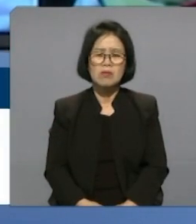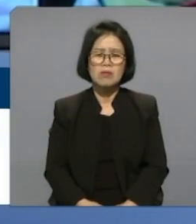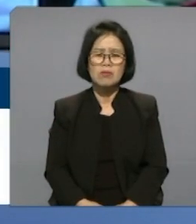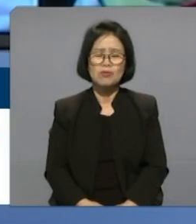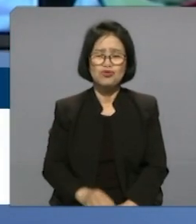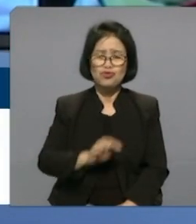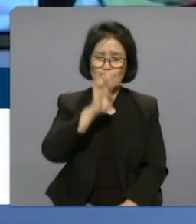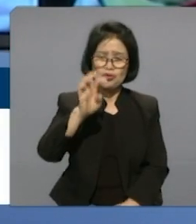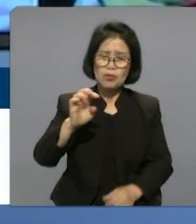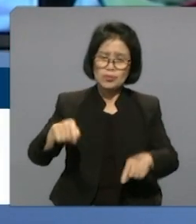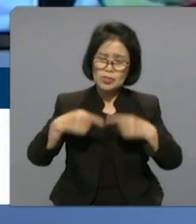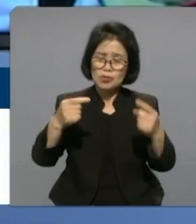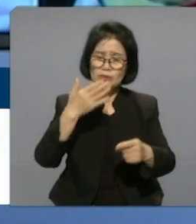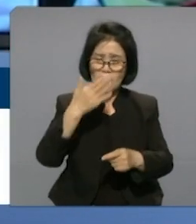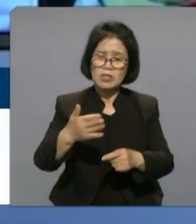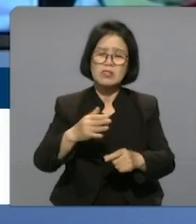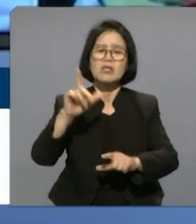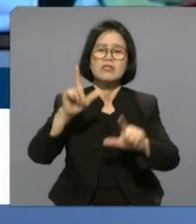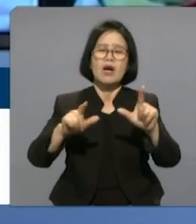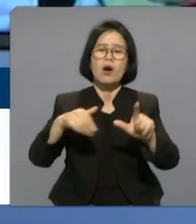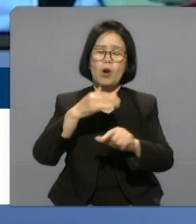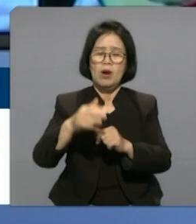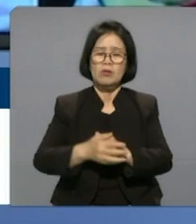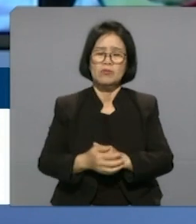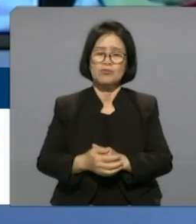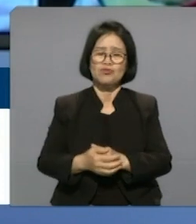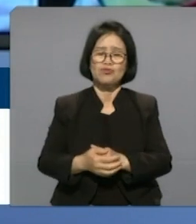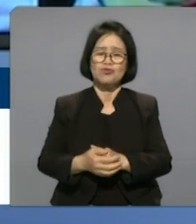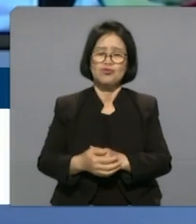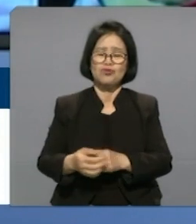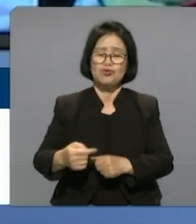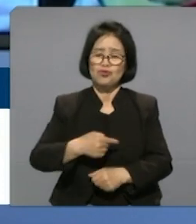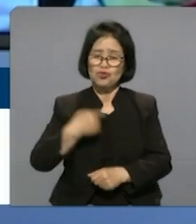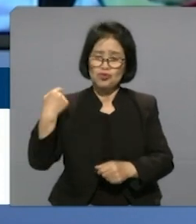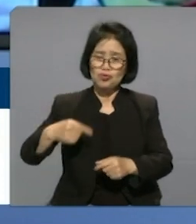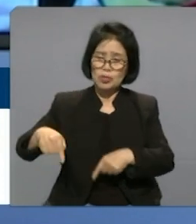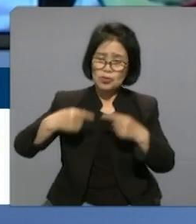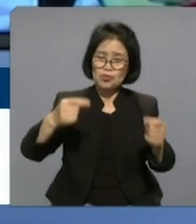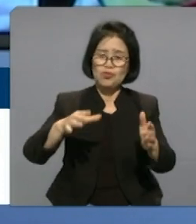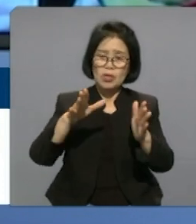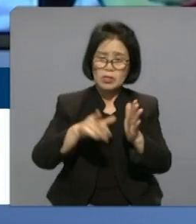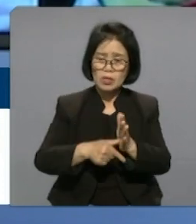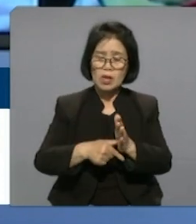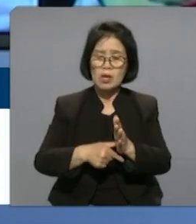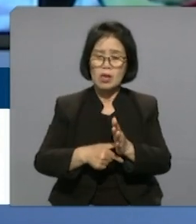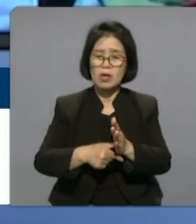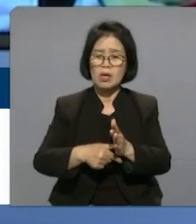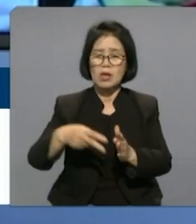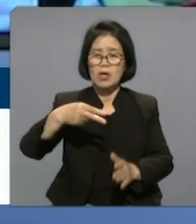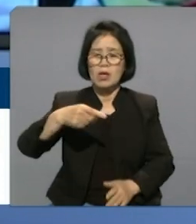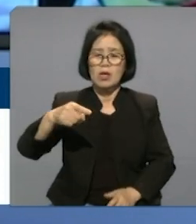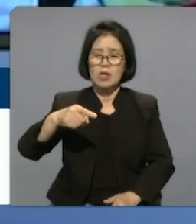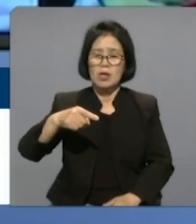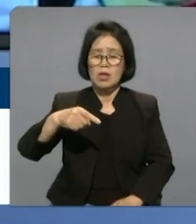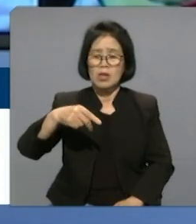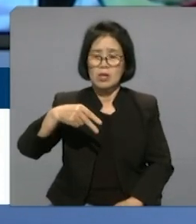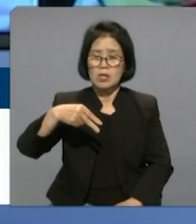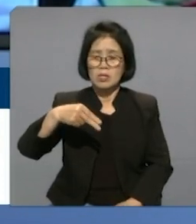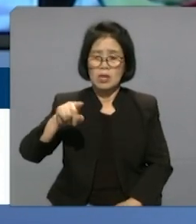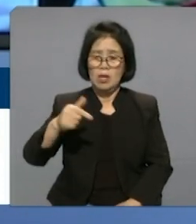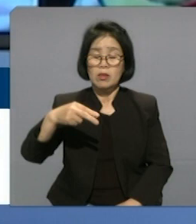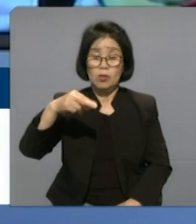유럽 진출도 가능한 상황이었었고 그리고 중국에 진출할 때 이 선양